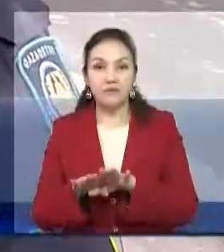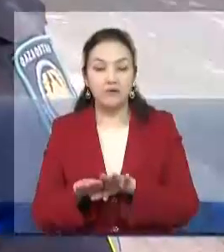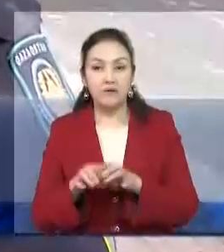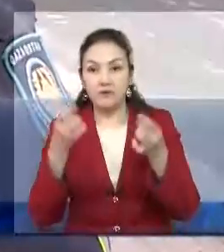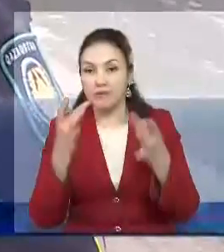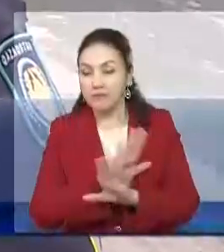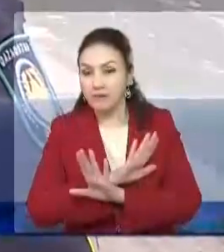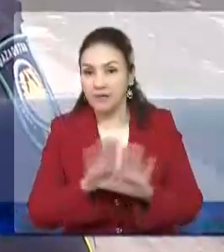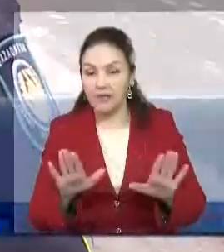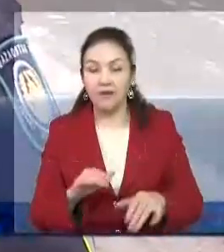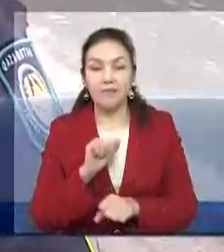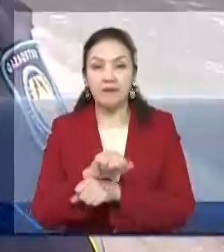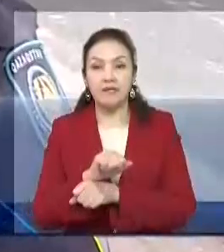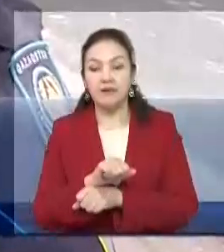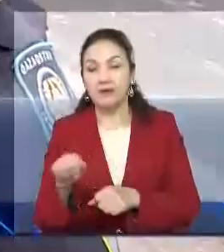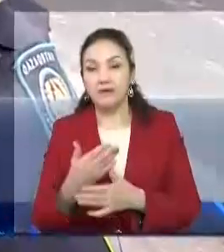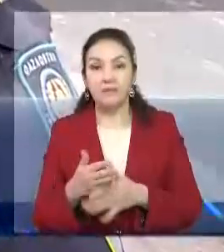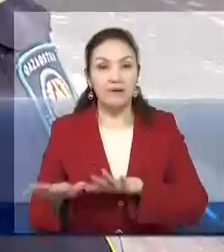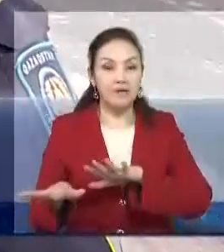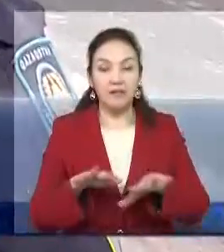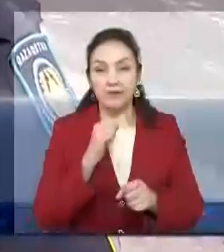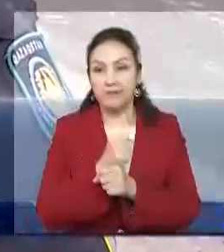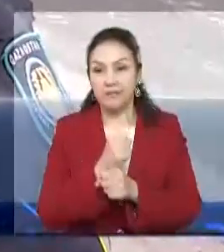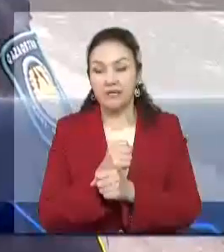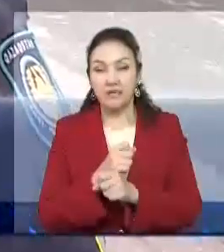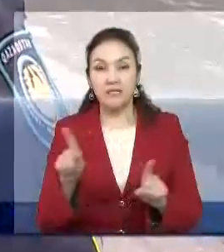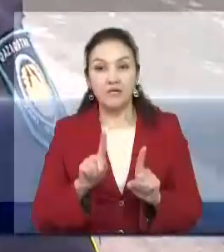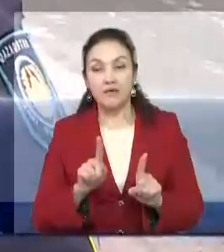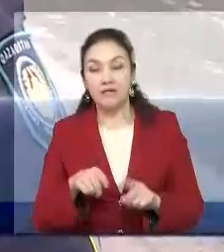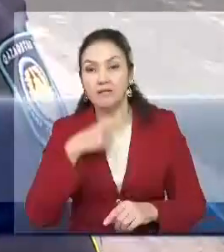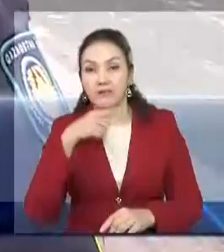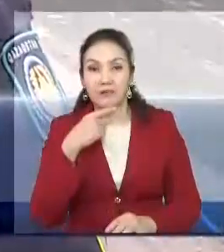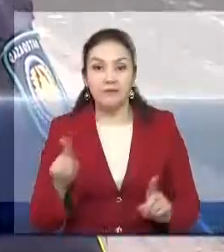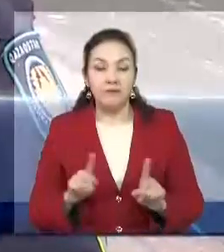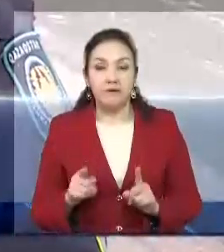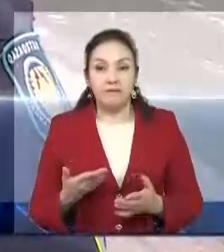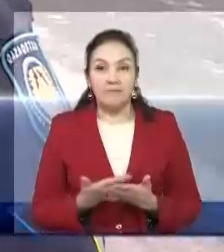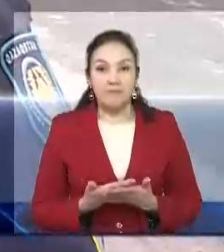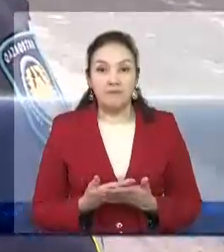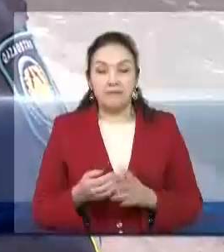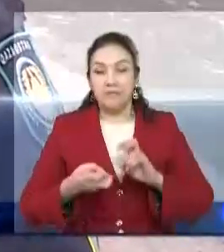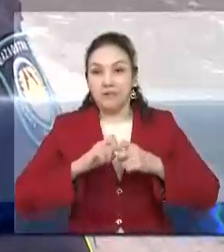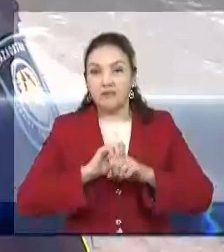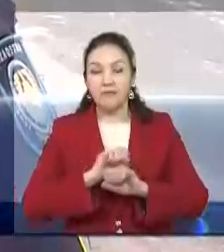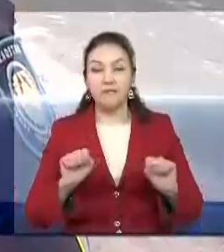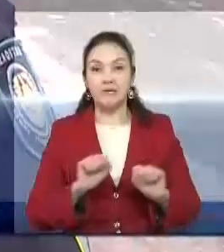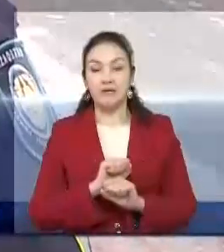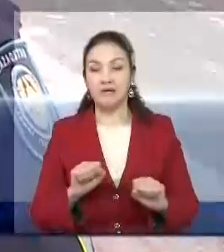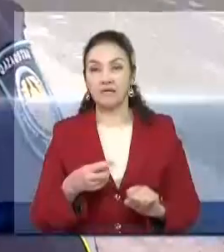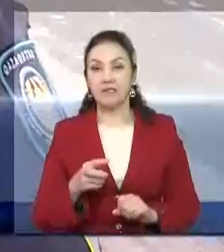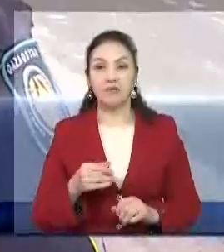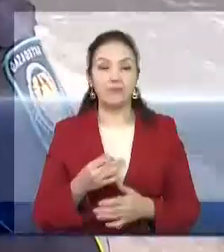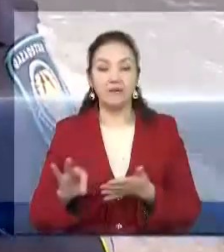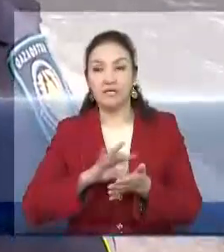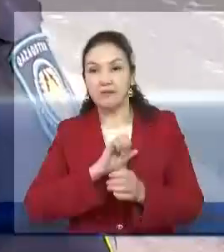неспроста. Останавливаем водителям, проводим профилактическую работу. Останавливаем, говорим, то, что сейчас, чтобы не нарушали правила дорожного движения, соблюдали